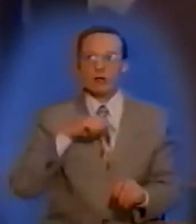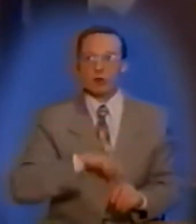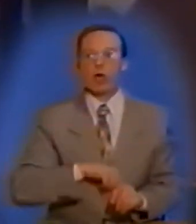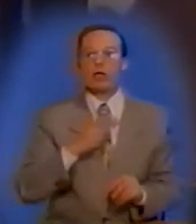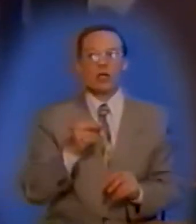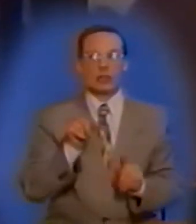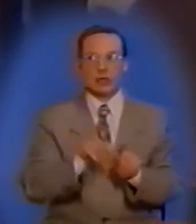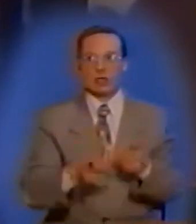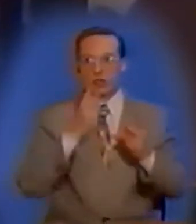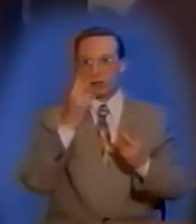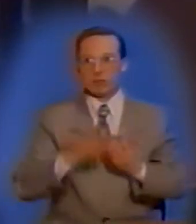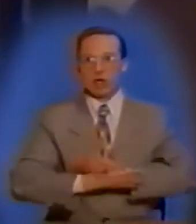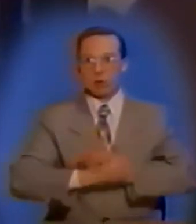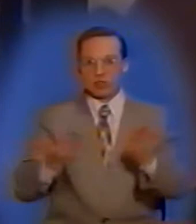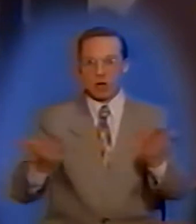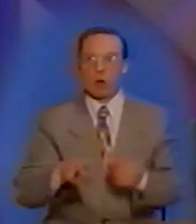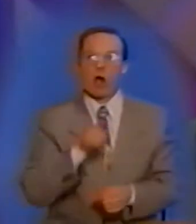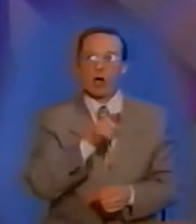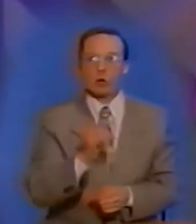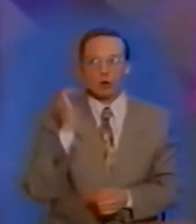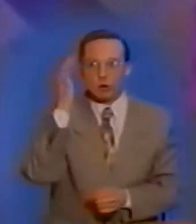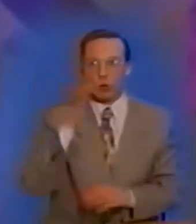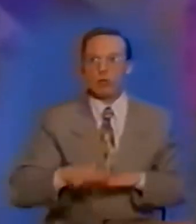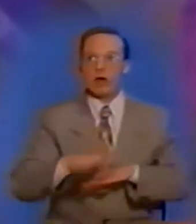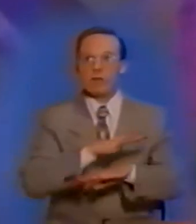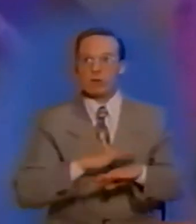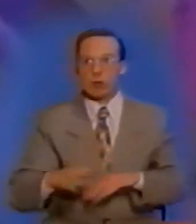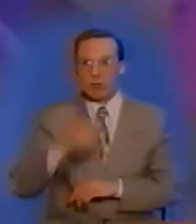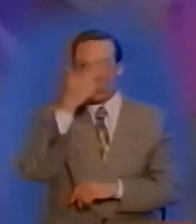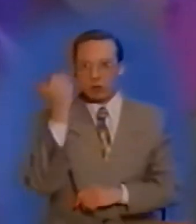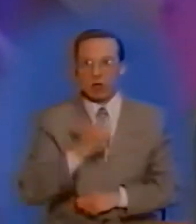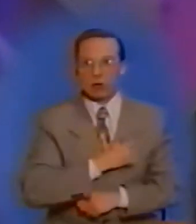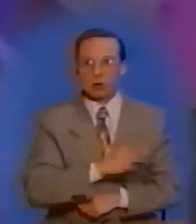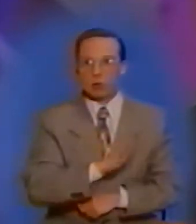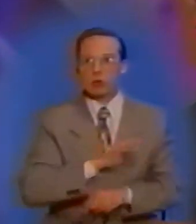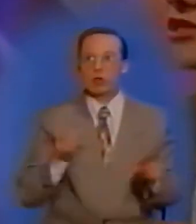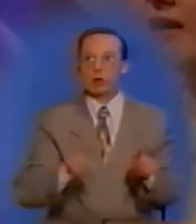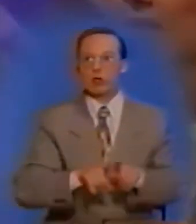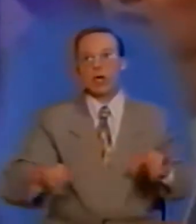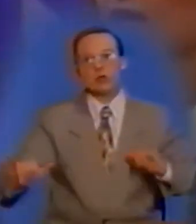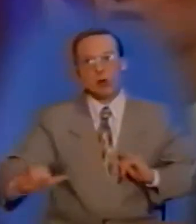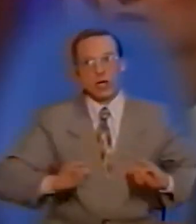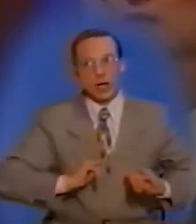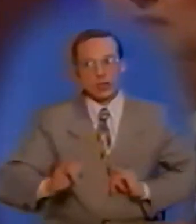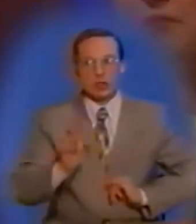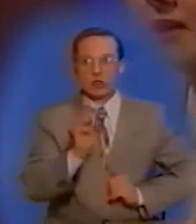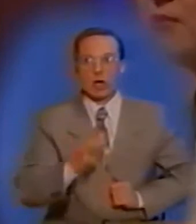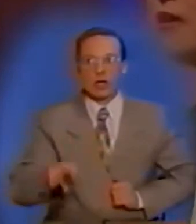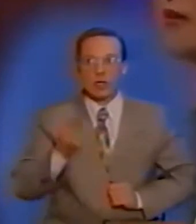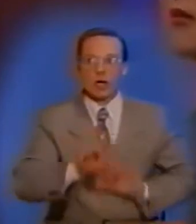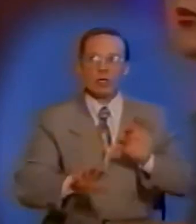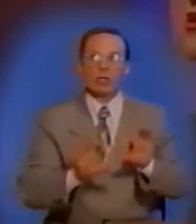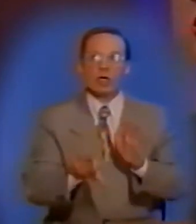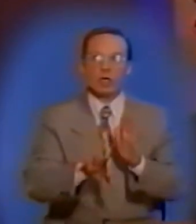ne tai, kad demonstravimą. Ar jūsų nuomonė visuomenė Lietuvoje turi būti tiek tolerantiška, kad